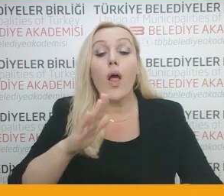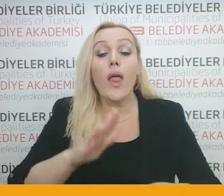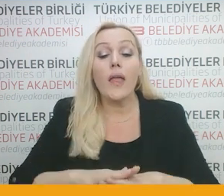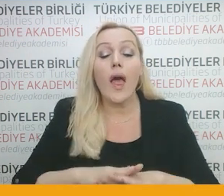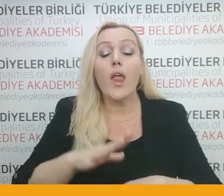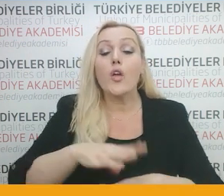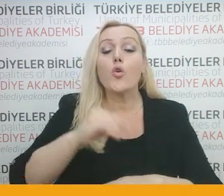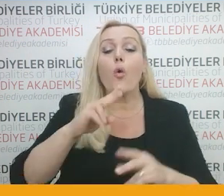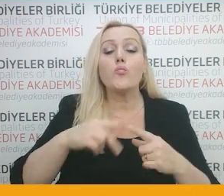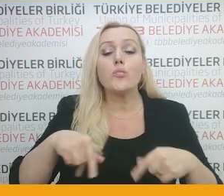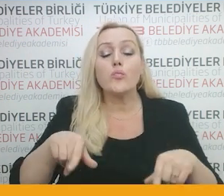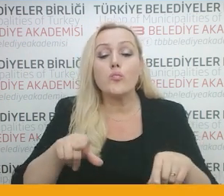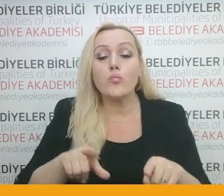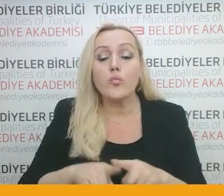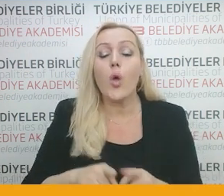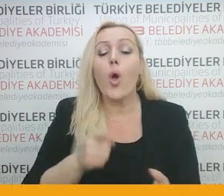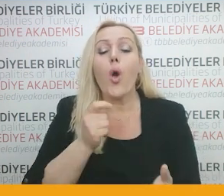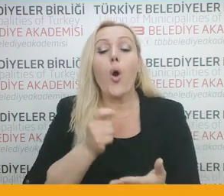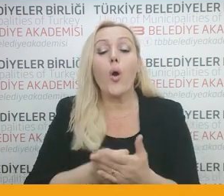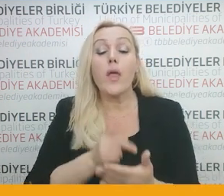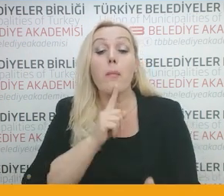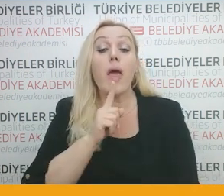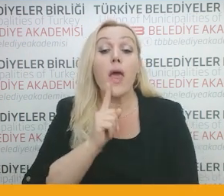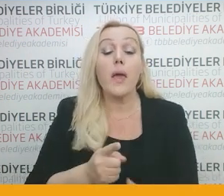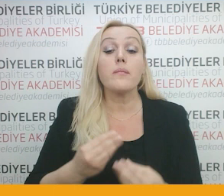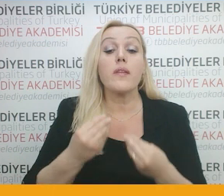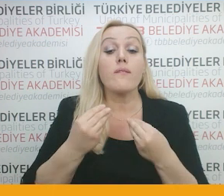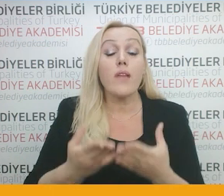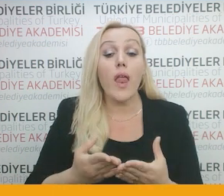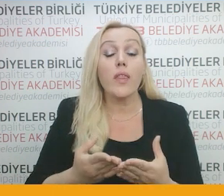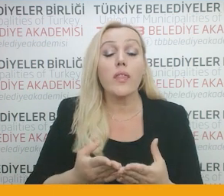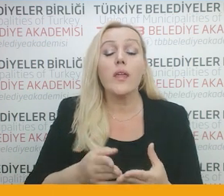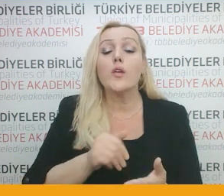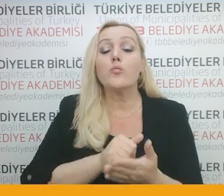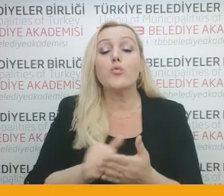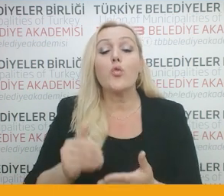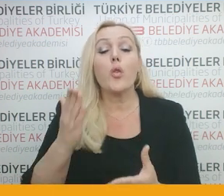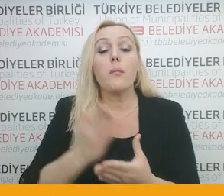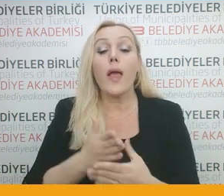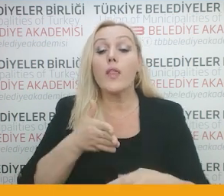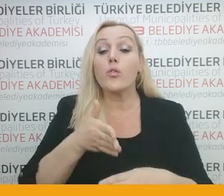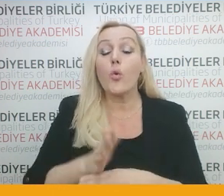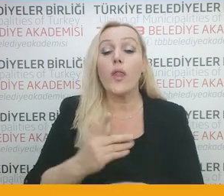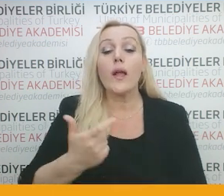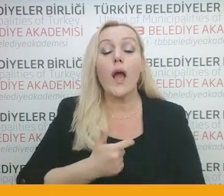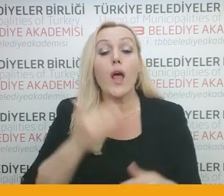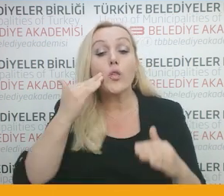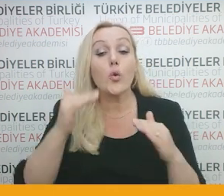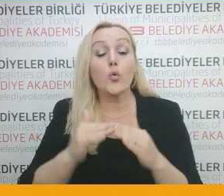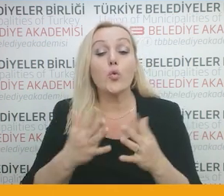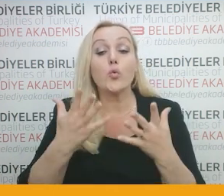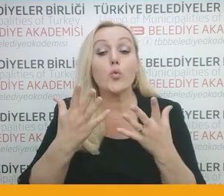muayene komisyonu üyeleriyle birlikte ödeme emri belgesini düzenleyip harcama sürecindeki diğer belgelerin doğruluğundan ve mevzuata uygunluğundan da sorumlu